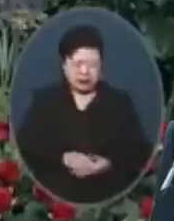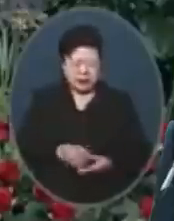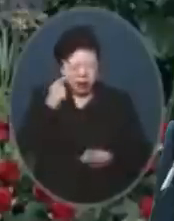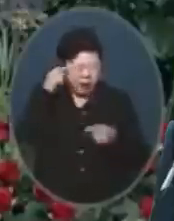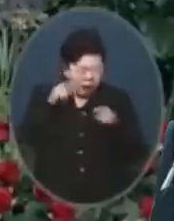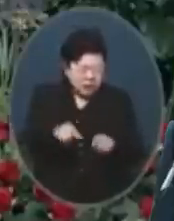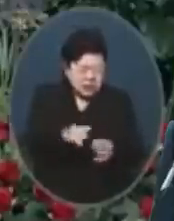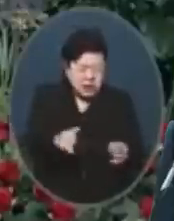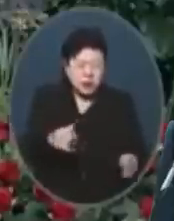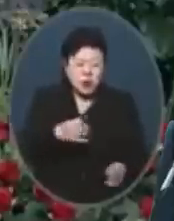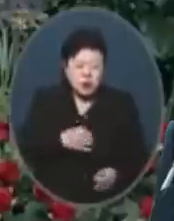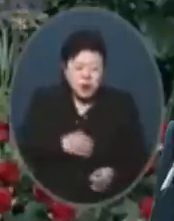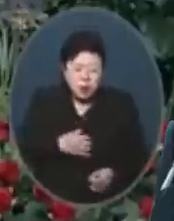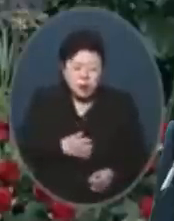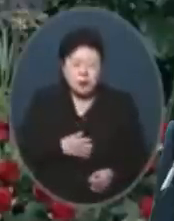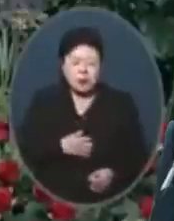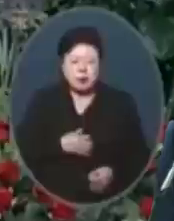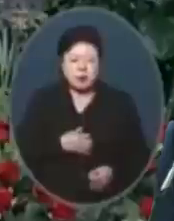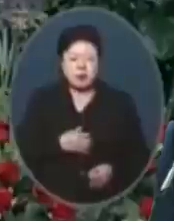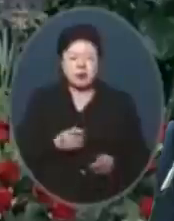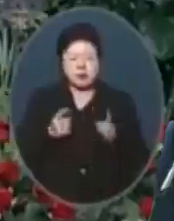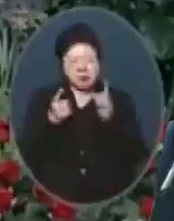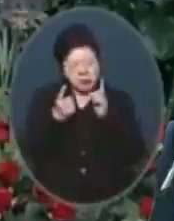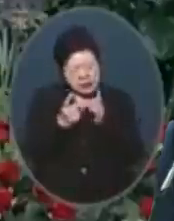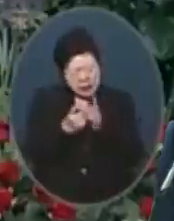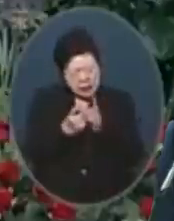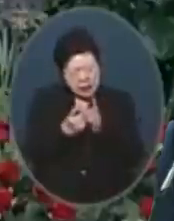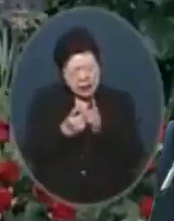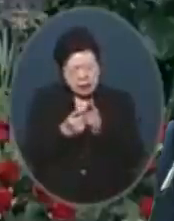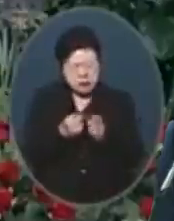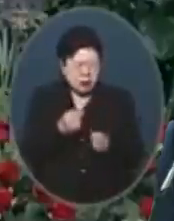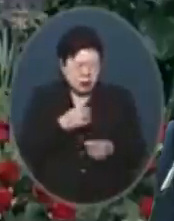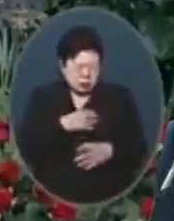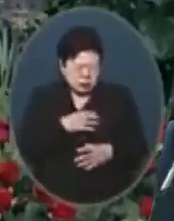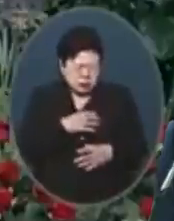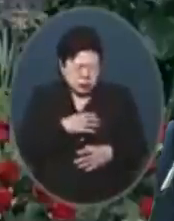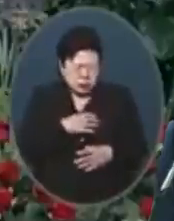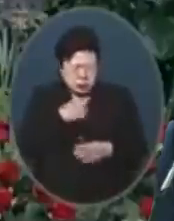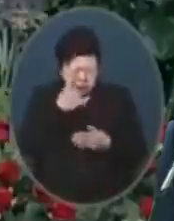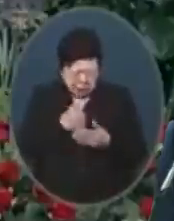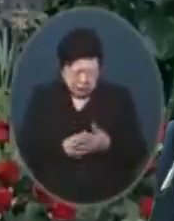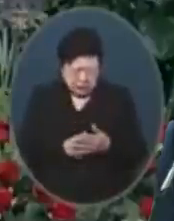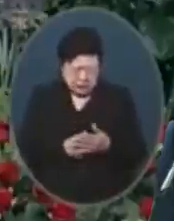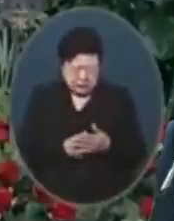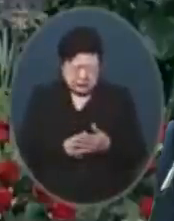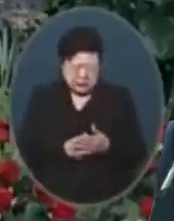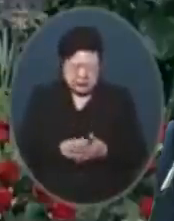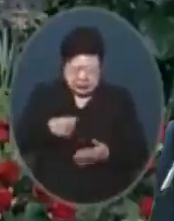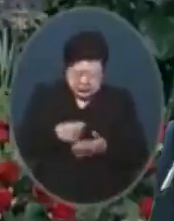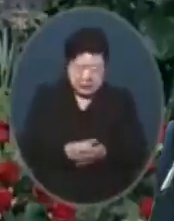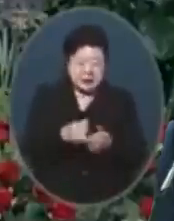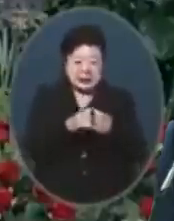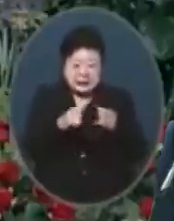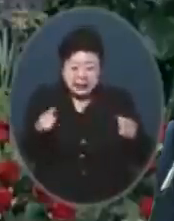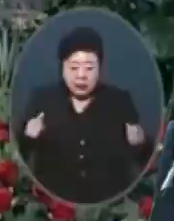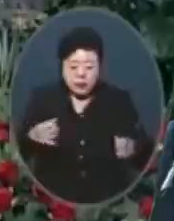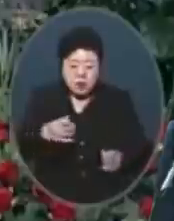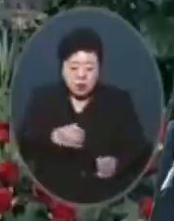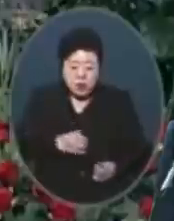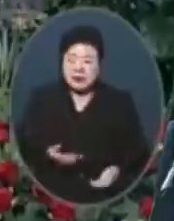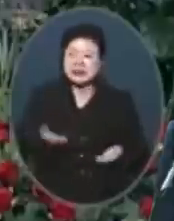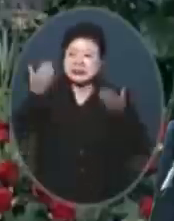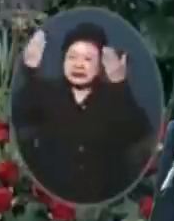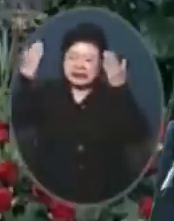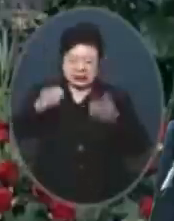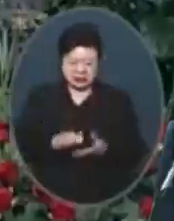어리석은 사람은 위험에 직면하여 공포에 짓눌리고 뜹니다. 대담한 사람은 위험이 지난